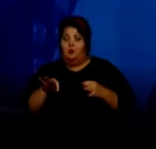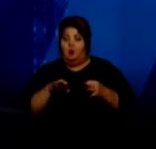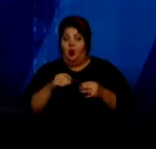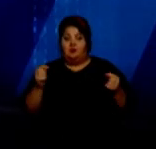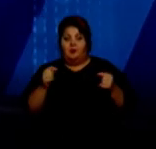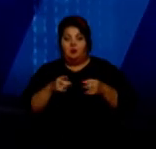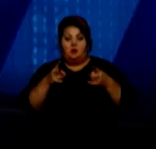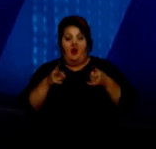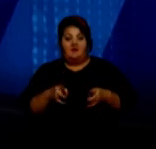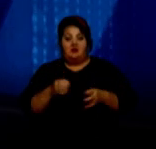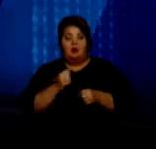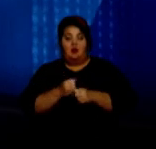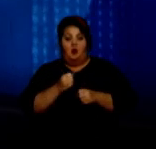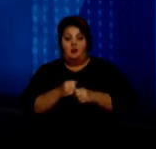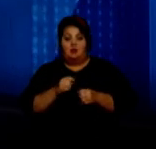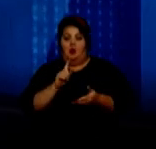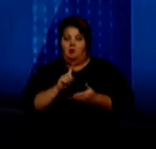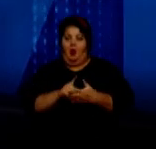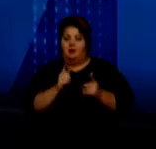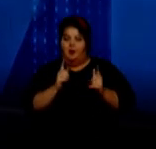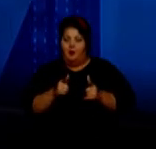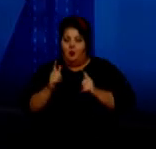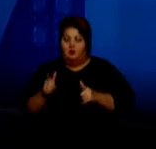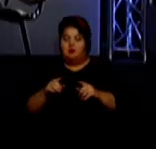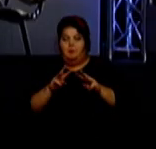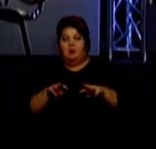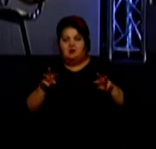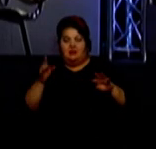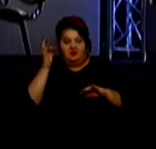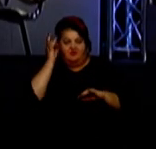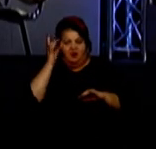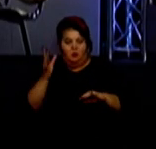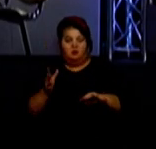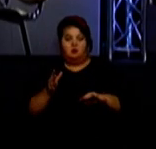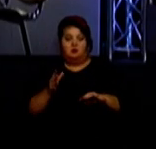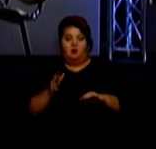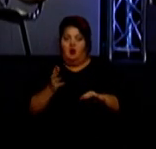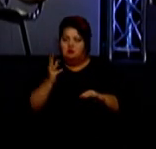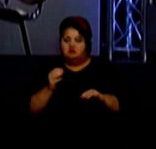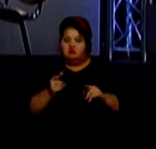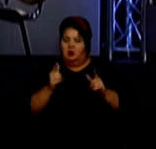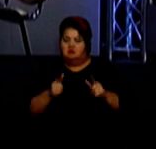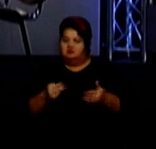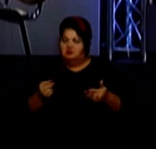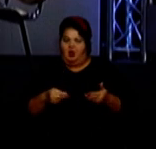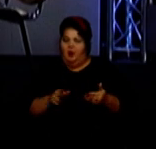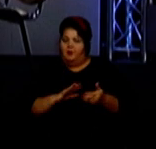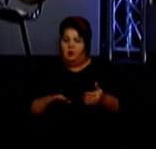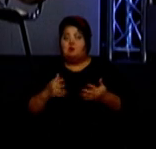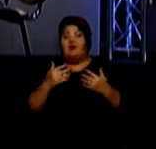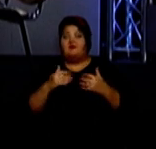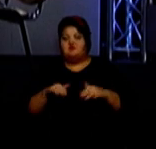погодити Міністерстві культури, а також державні будівельні експертизи. Уже погодили? Ні, ще не погодили, але